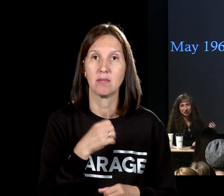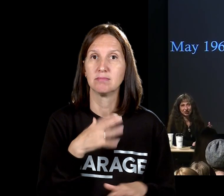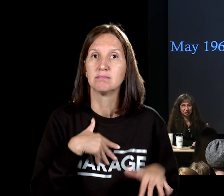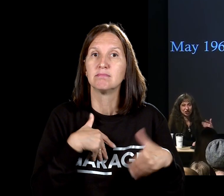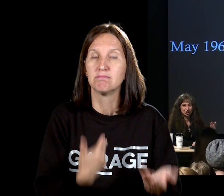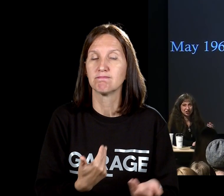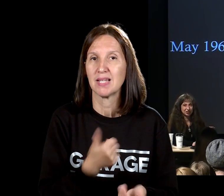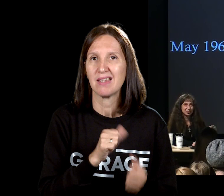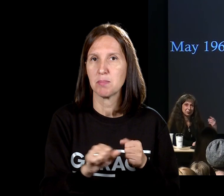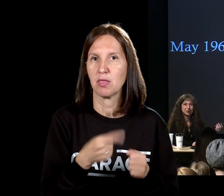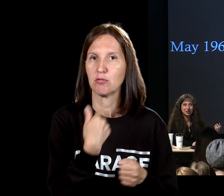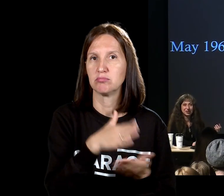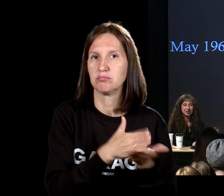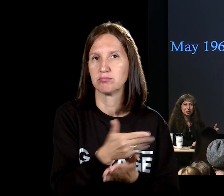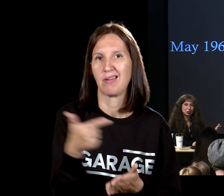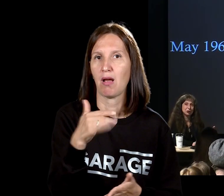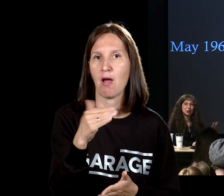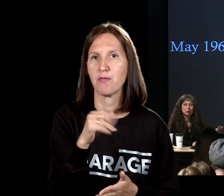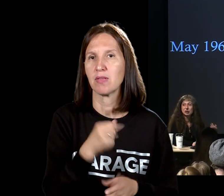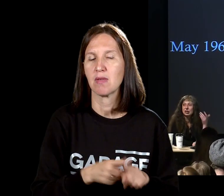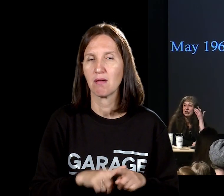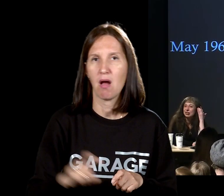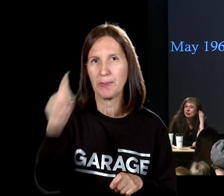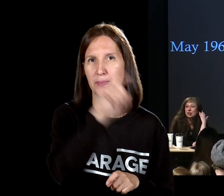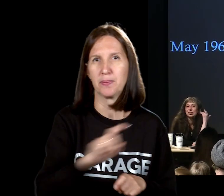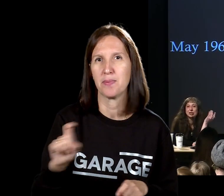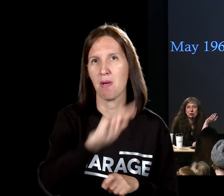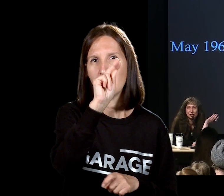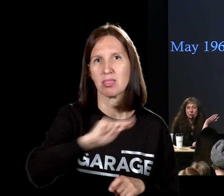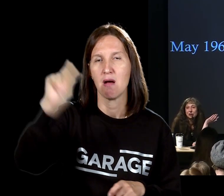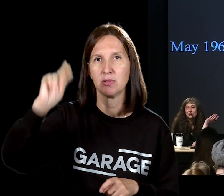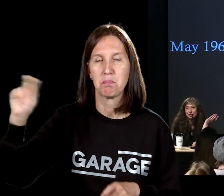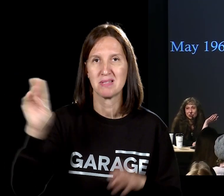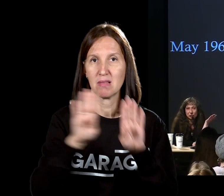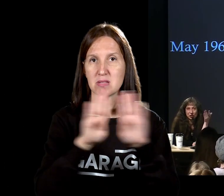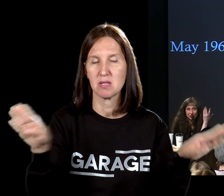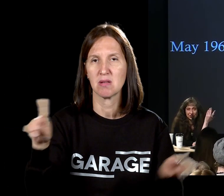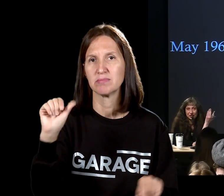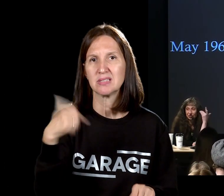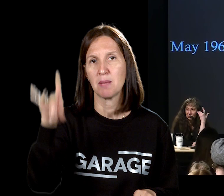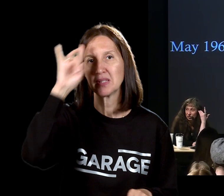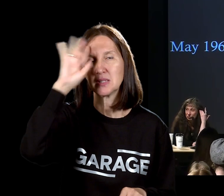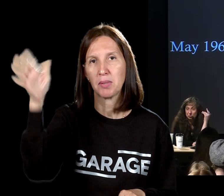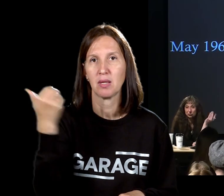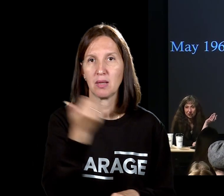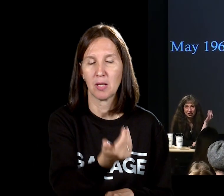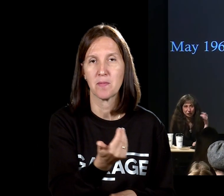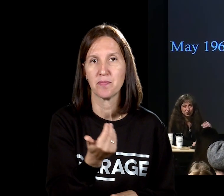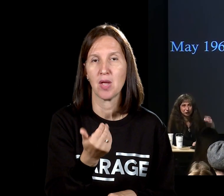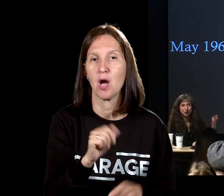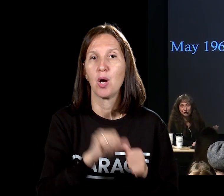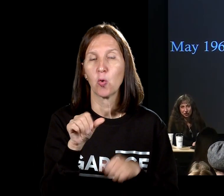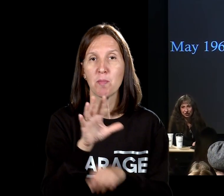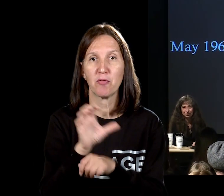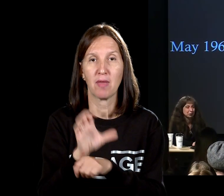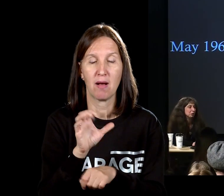да, через язык надписи на стене, которая, ну, едва ли не самая знаменитая, да, что есть, помимо фотографий,